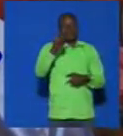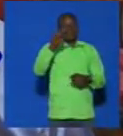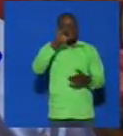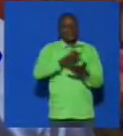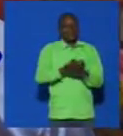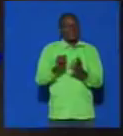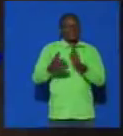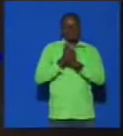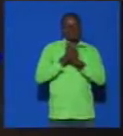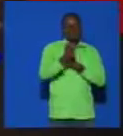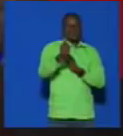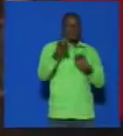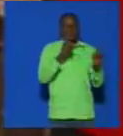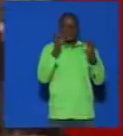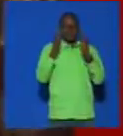à la juve a qualifié